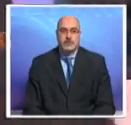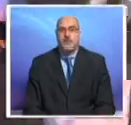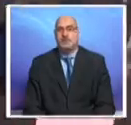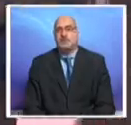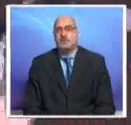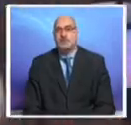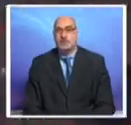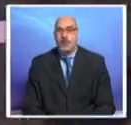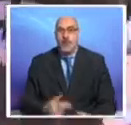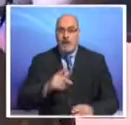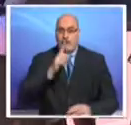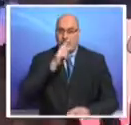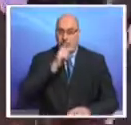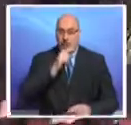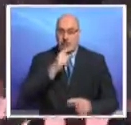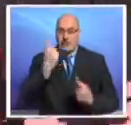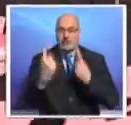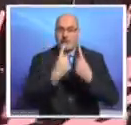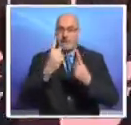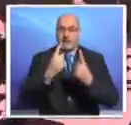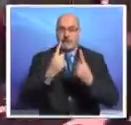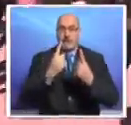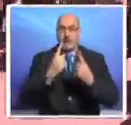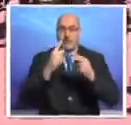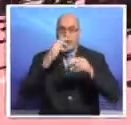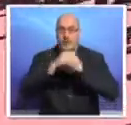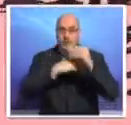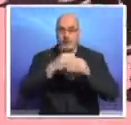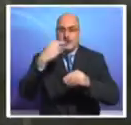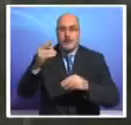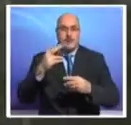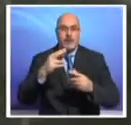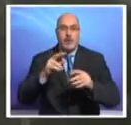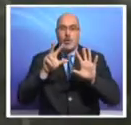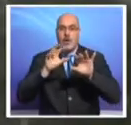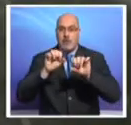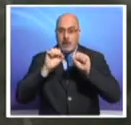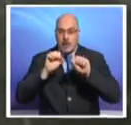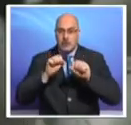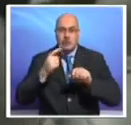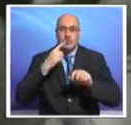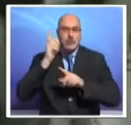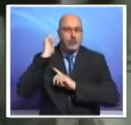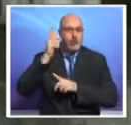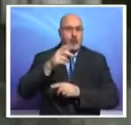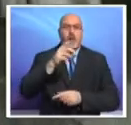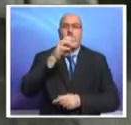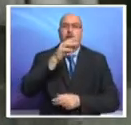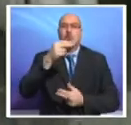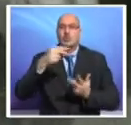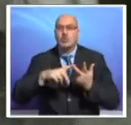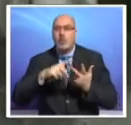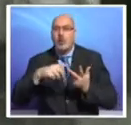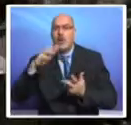وهن يحتفلن بعيدهن العالمي تستذكر سليلات لالة فاطمة سومر وحسيبة بن بوعلي